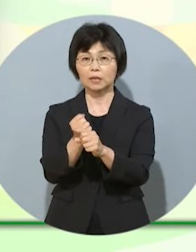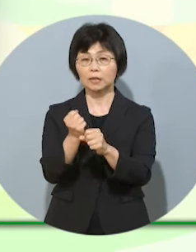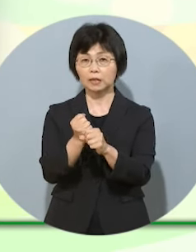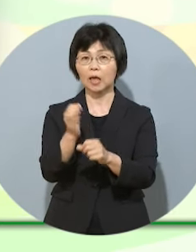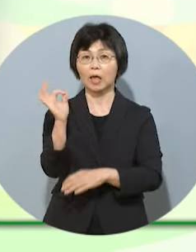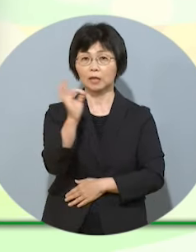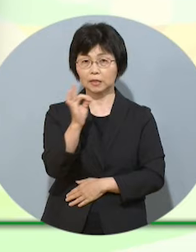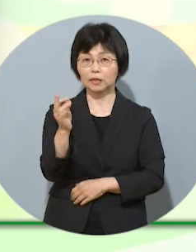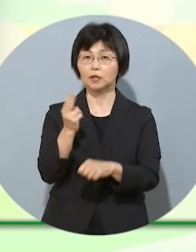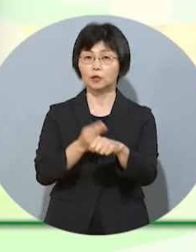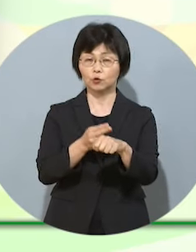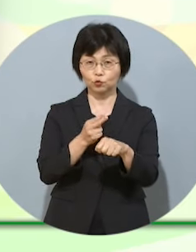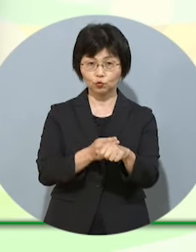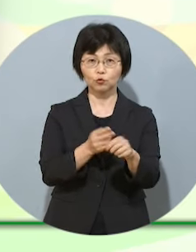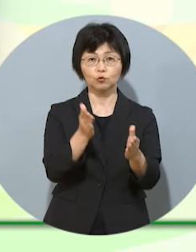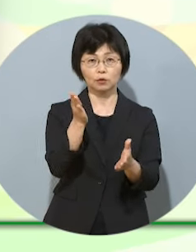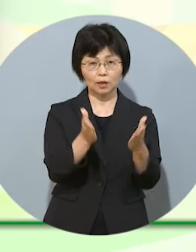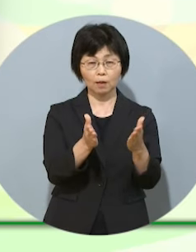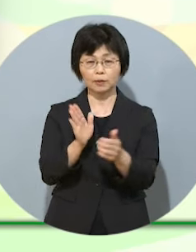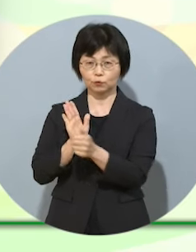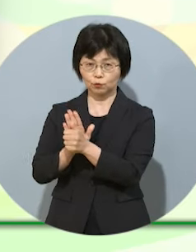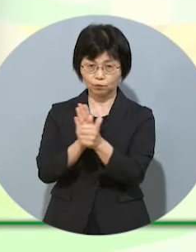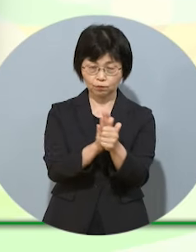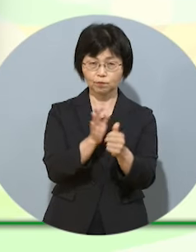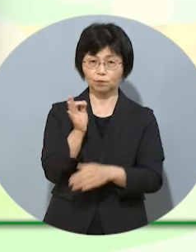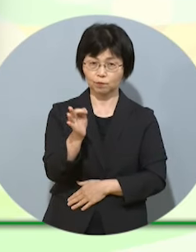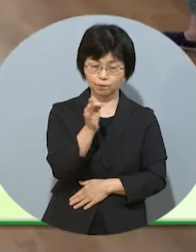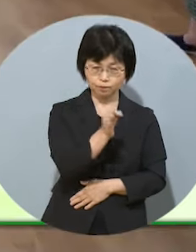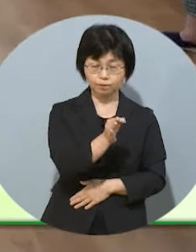品、技術、サービスです。